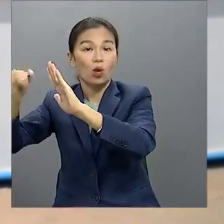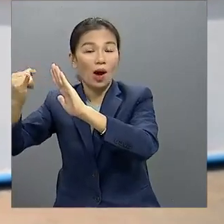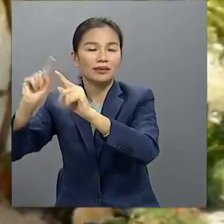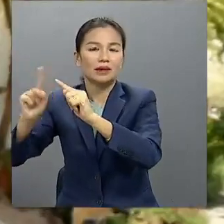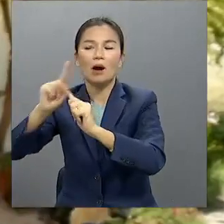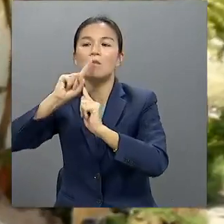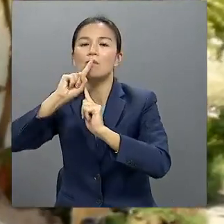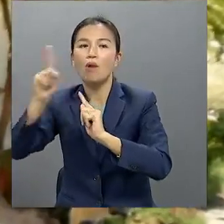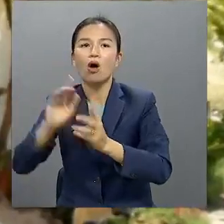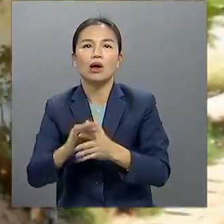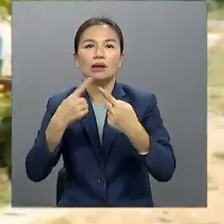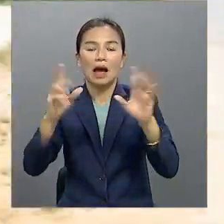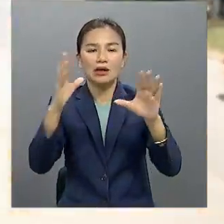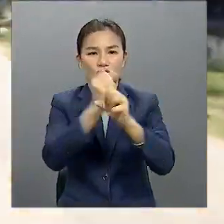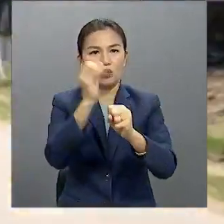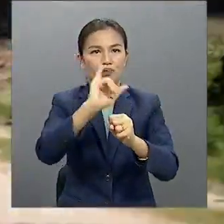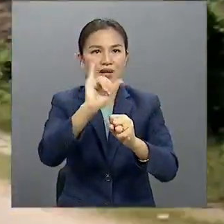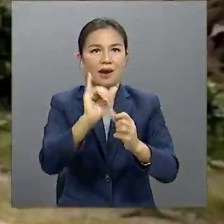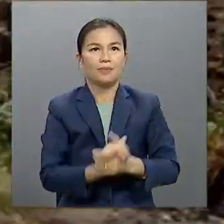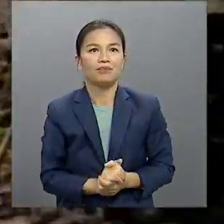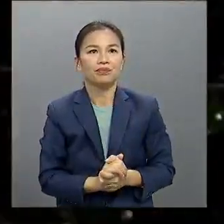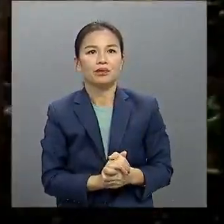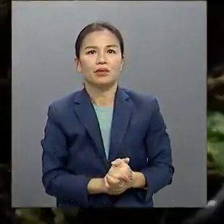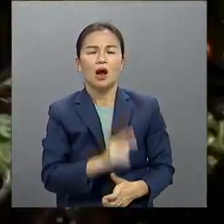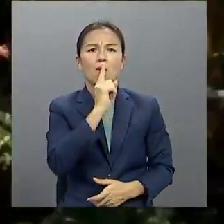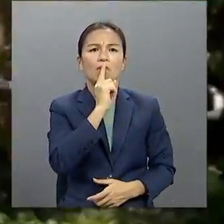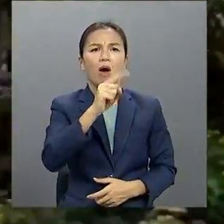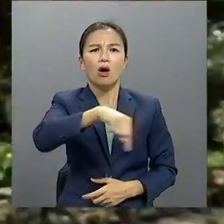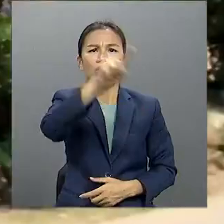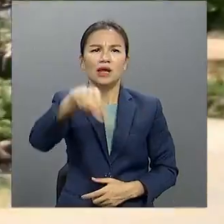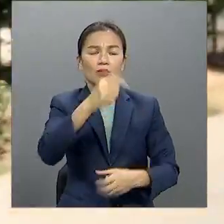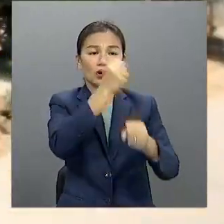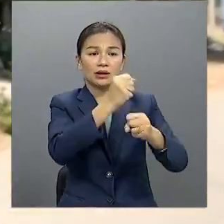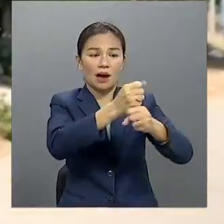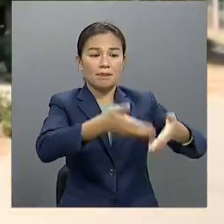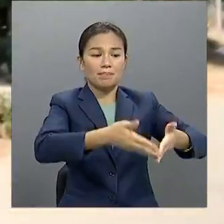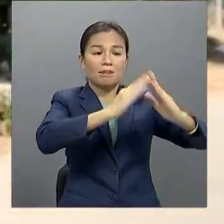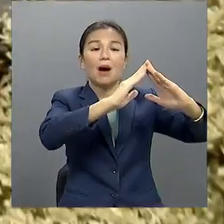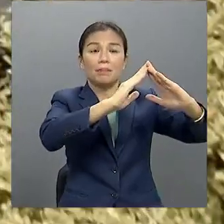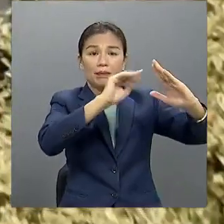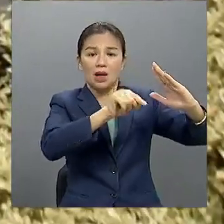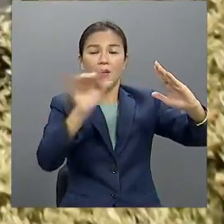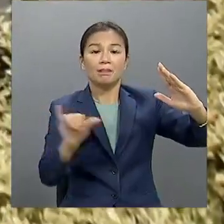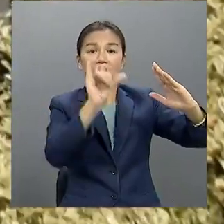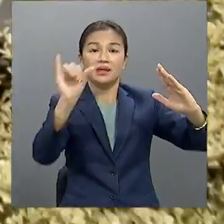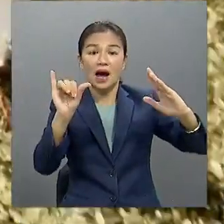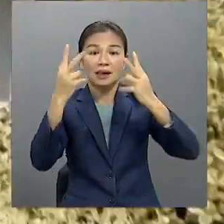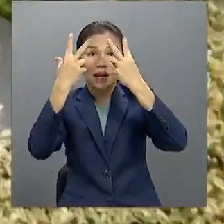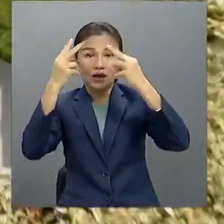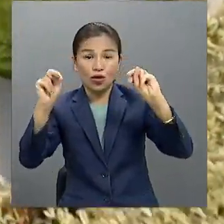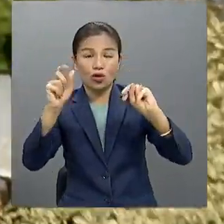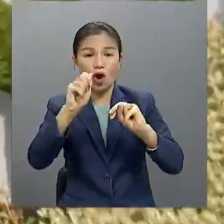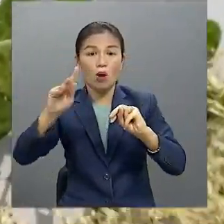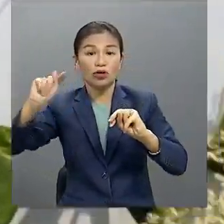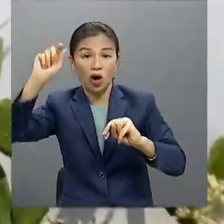อย่างไรส่วนที่มีการอ้างว่าเอ๊ะคนที่มาทำร้านเบเกอรี่เนี่ยเป็นญาติของนายกถึงขออนุญาตให้ก่อสร้างได้ไม่เป็นความ